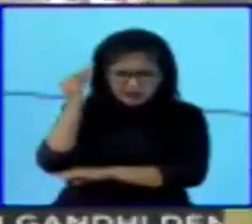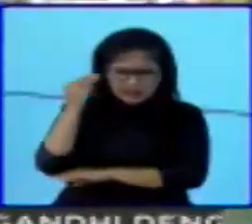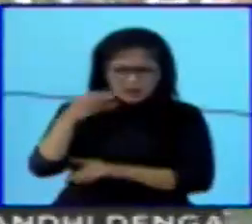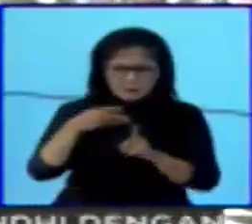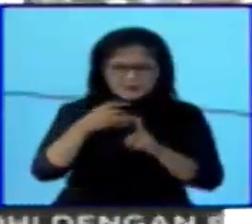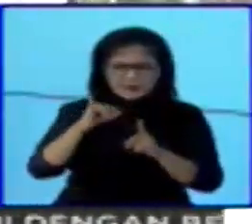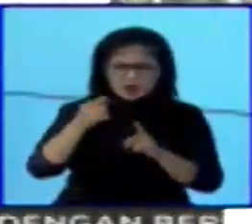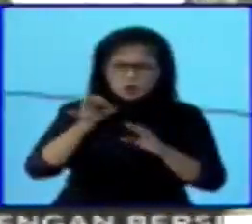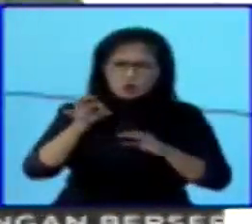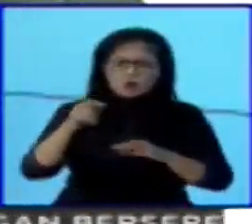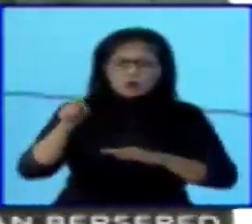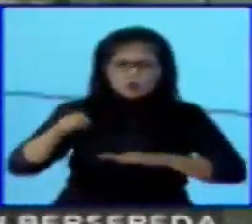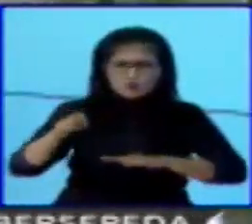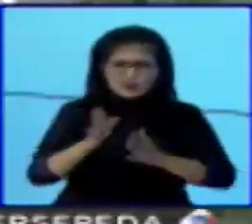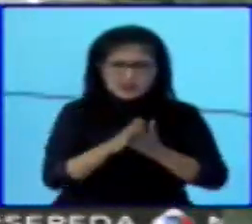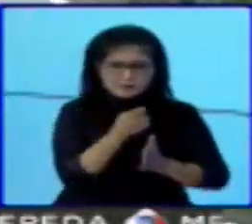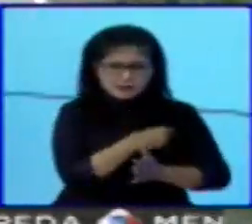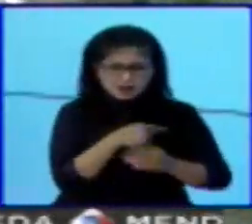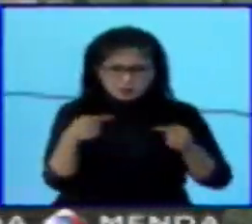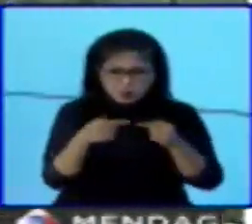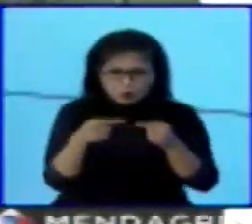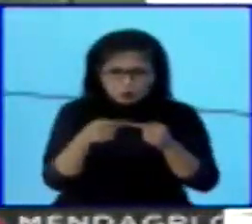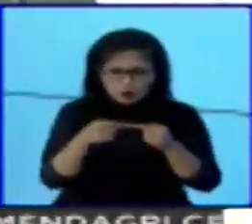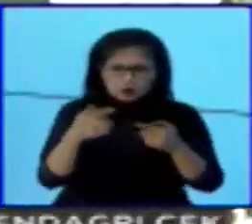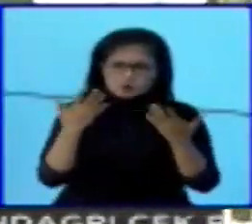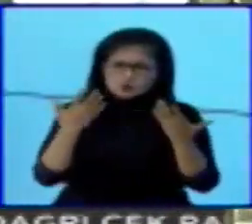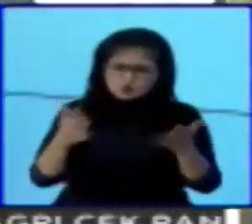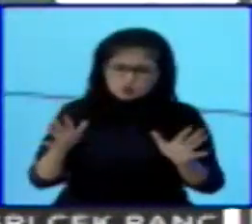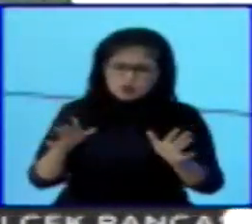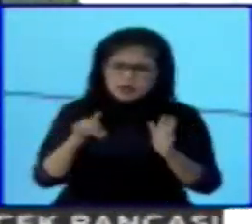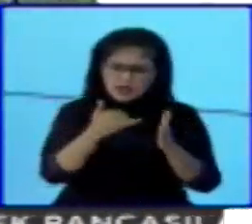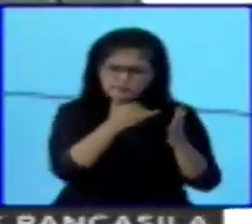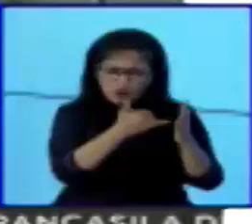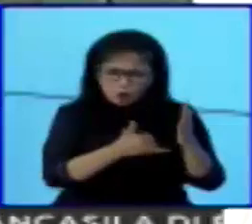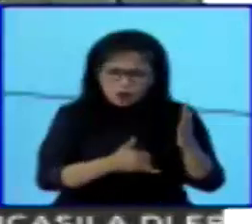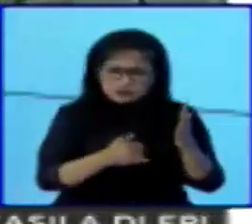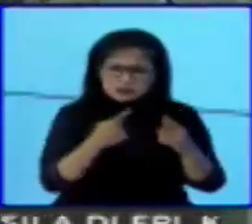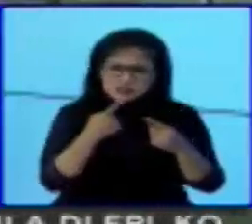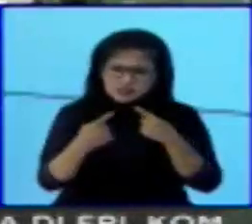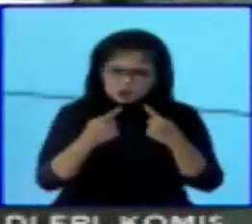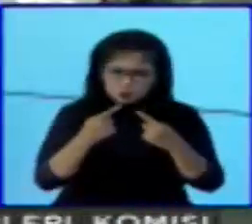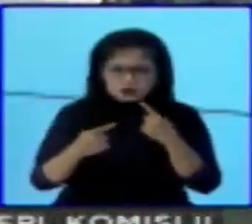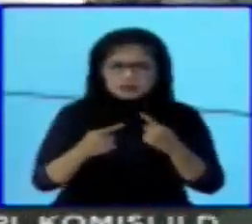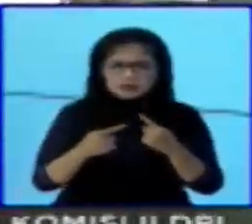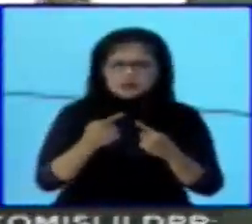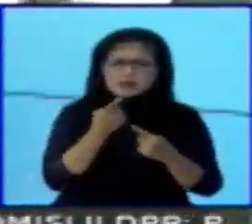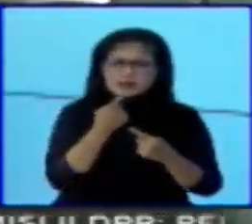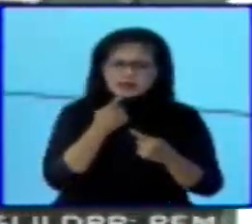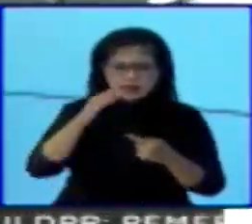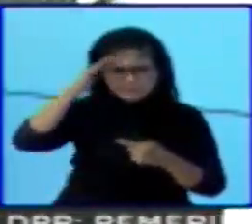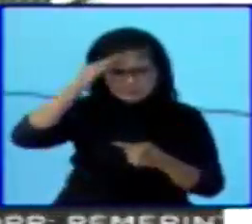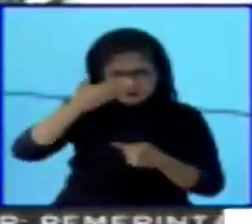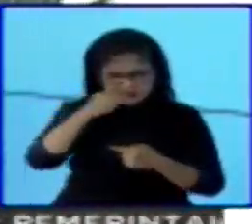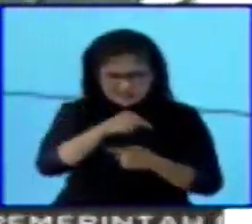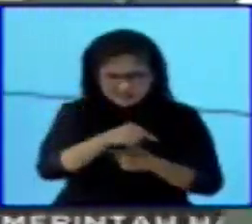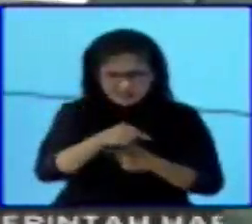Dinas Perhubungan dari Pemprov DKI tengah melakukan evaluasi atau berdiskusi mengenai terkait tentang bus yang mangkrak yang berada